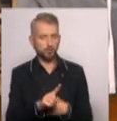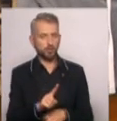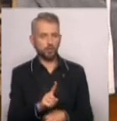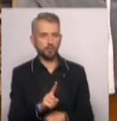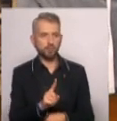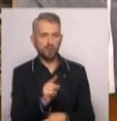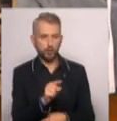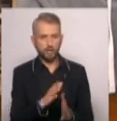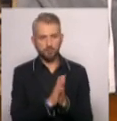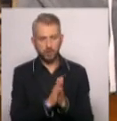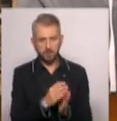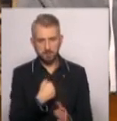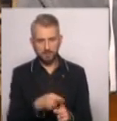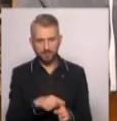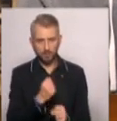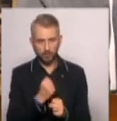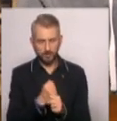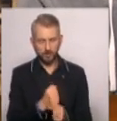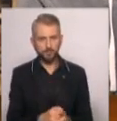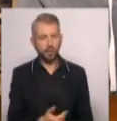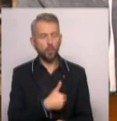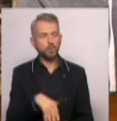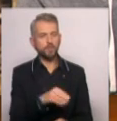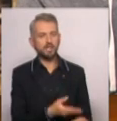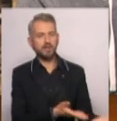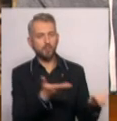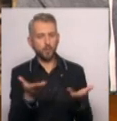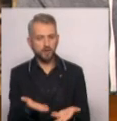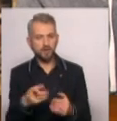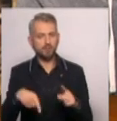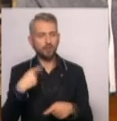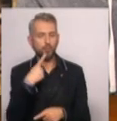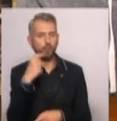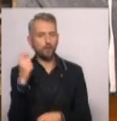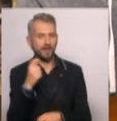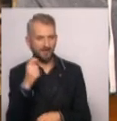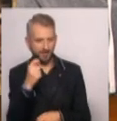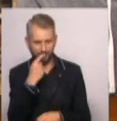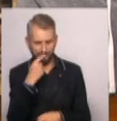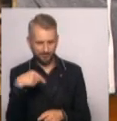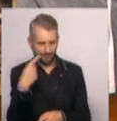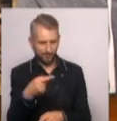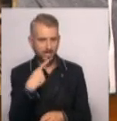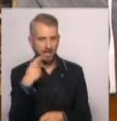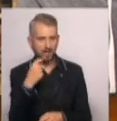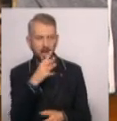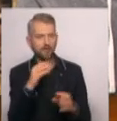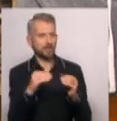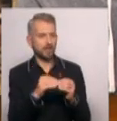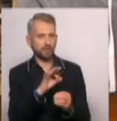вони просили мене це зробити. Хочу всіх запросити наступної неділі, найближчої неділі, в 10-й